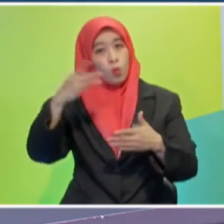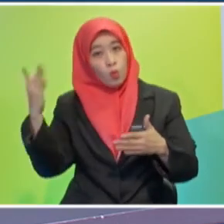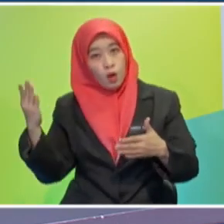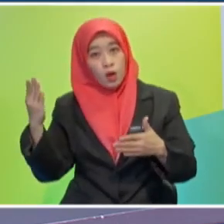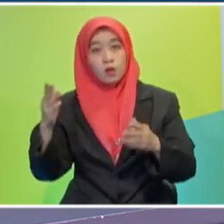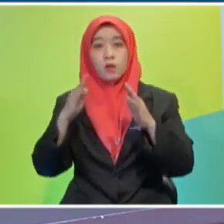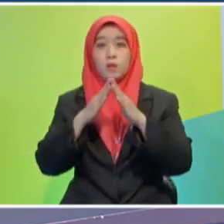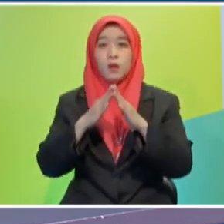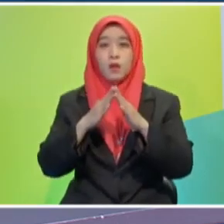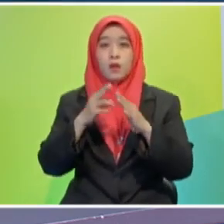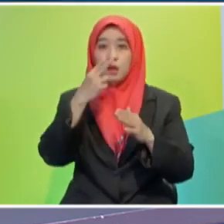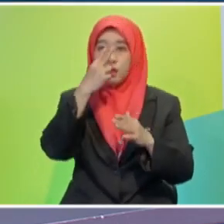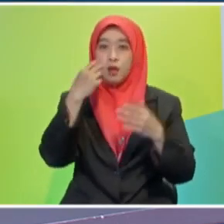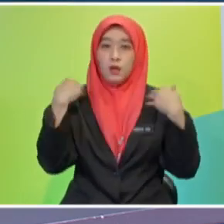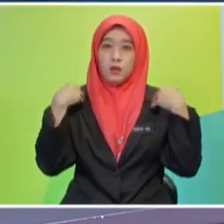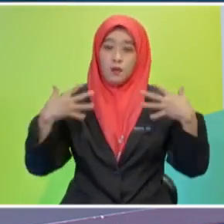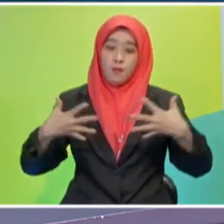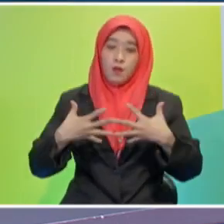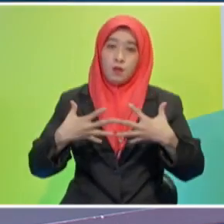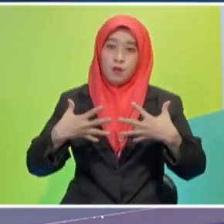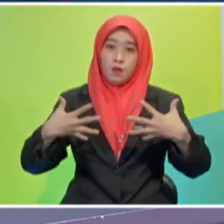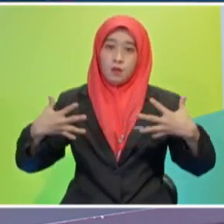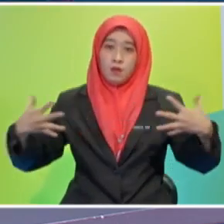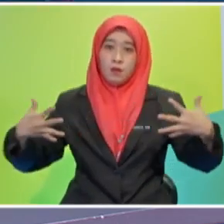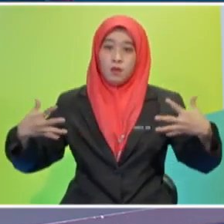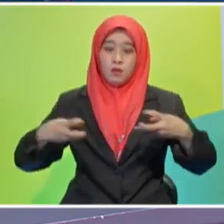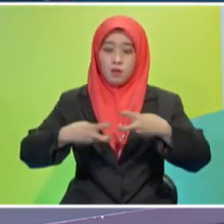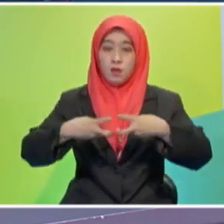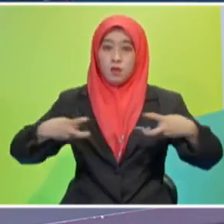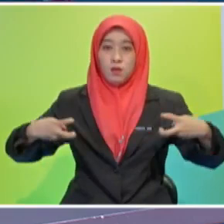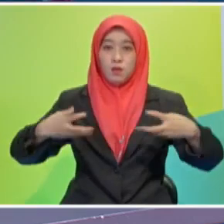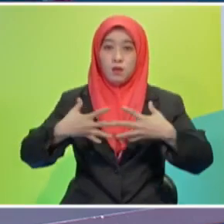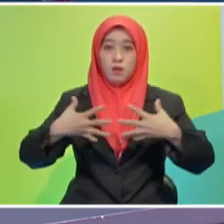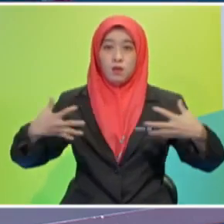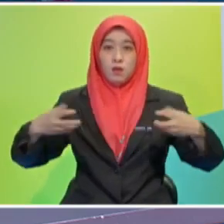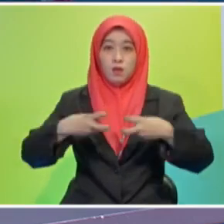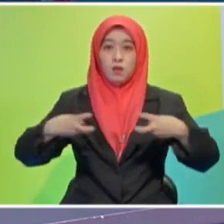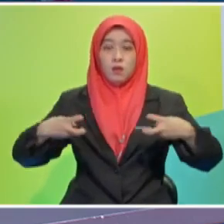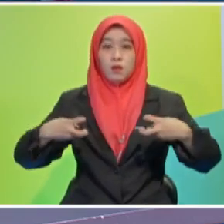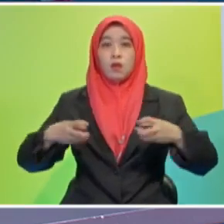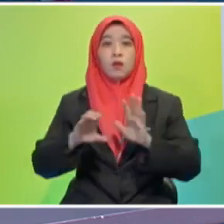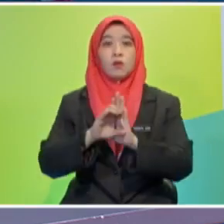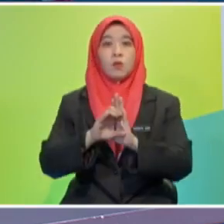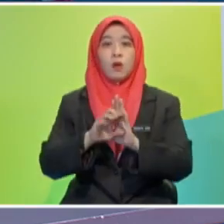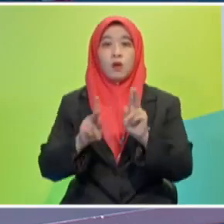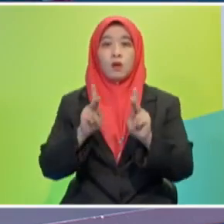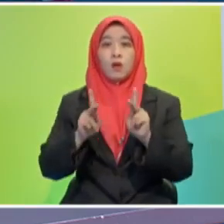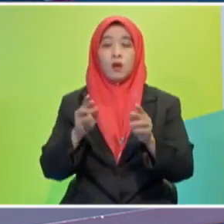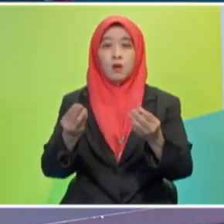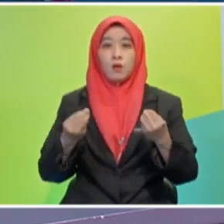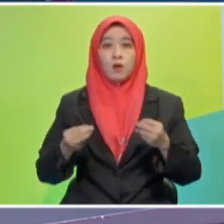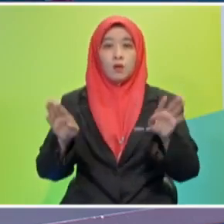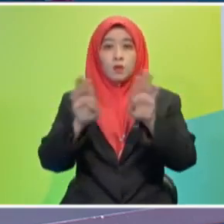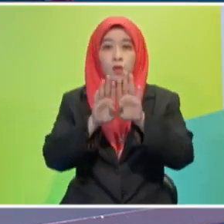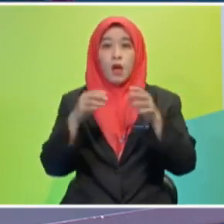sahaja dan pagar tu akan terbuka. Ini bahagian luar rumah. Okay. Contoh kalau dia nak tutup, dia tekan butang